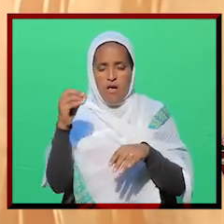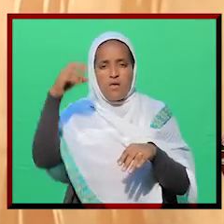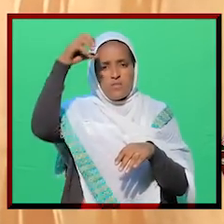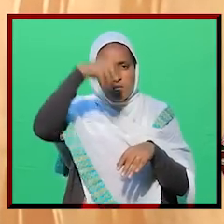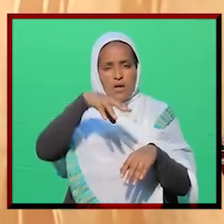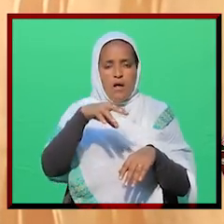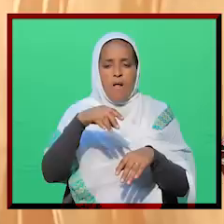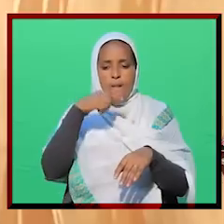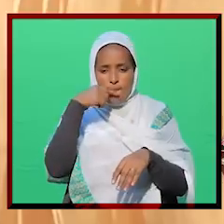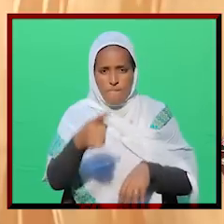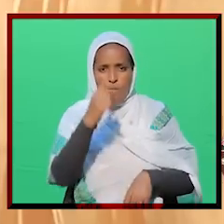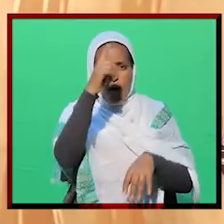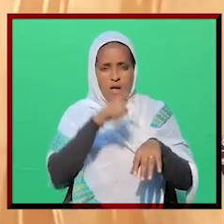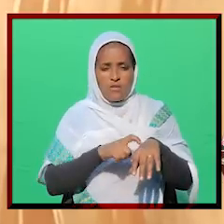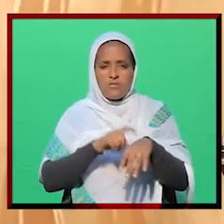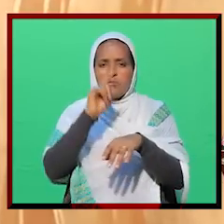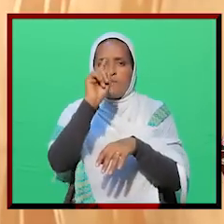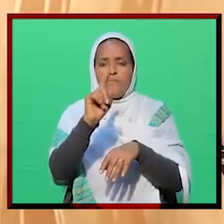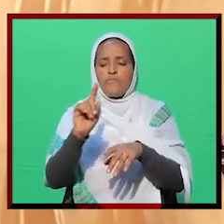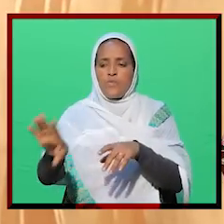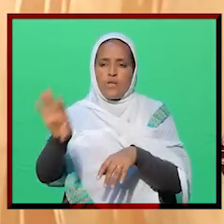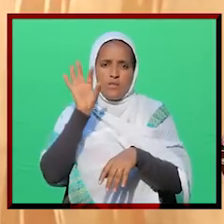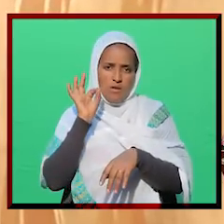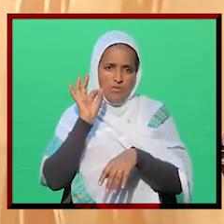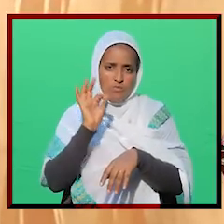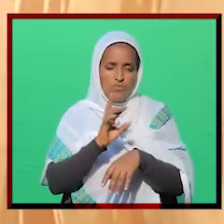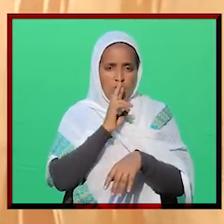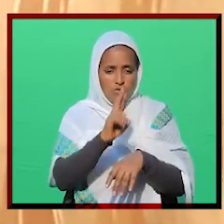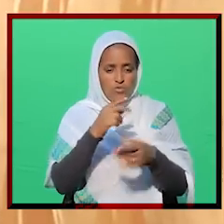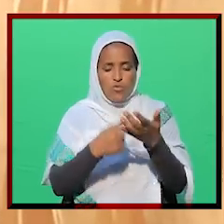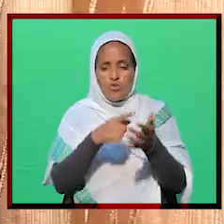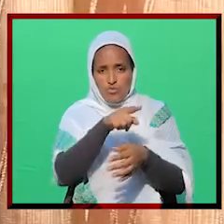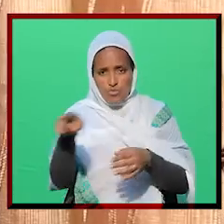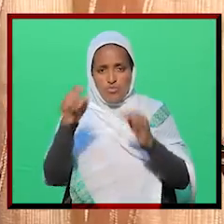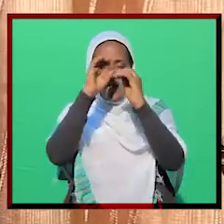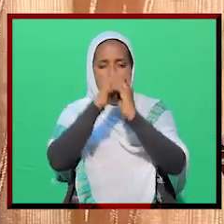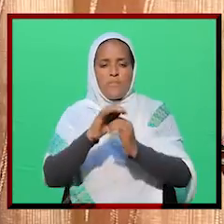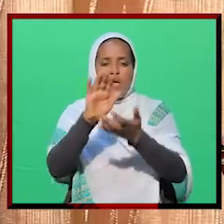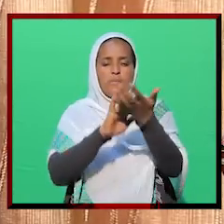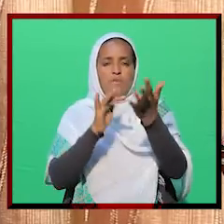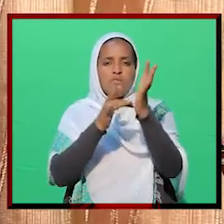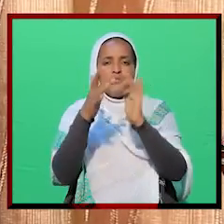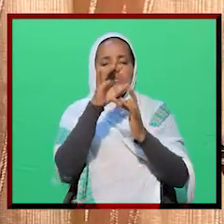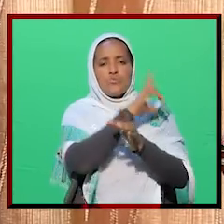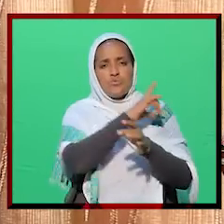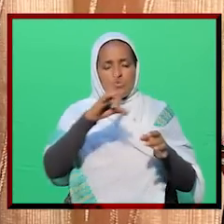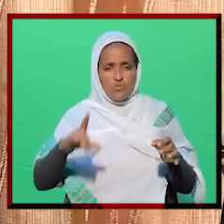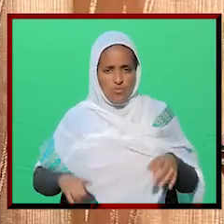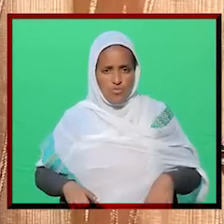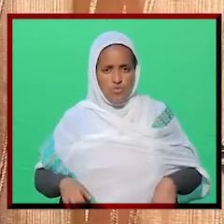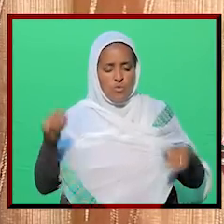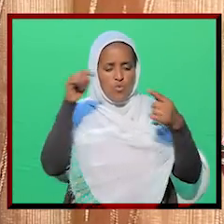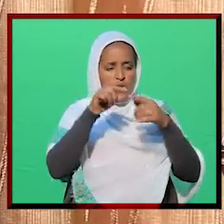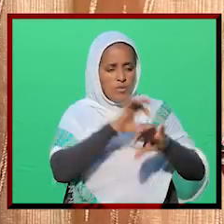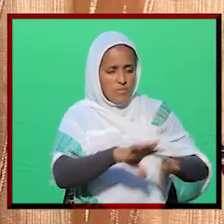የቅባትና ጸጋ የሚባሉት አንድ ጊዜ ካንድ ጉንድ የተገኙ ሾሆች ናቸው። እሱን ያምላካችን የመድኃኒታችን ኢየሱስ